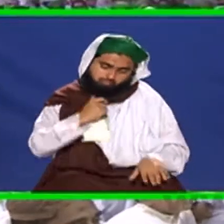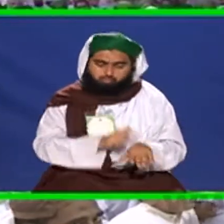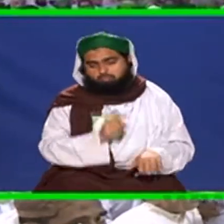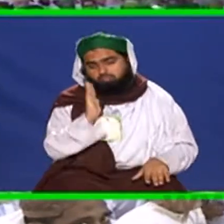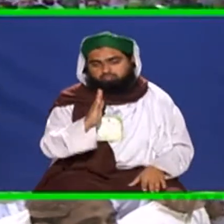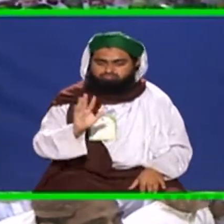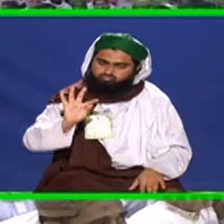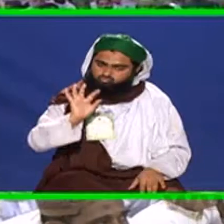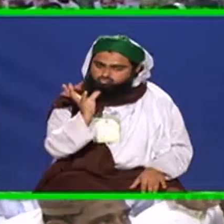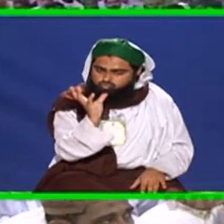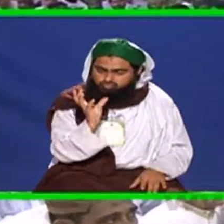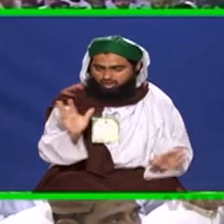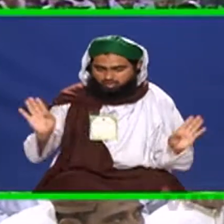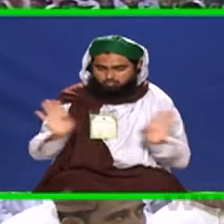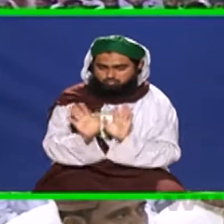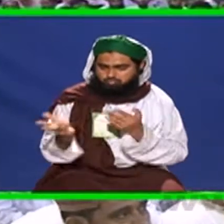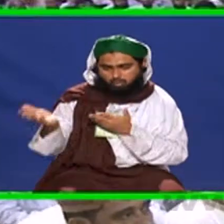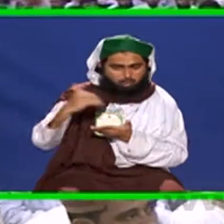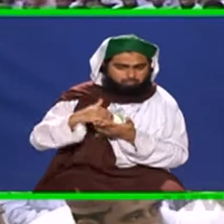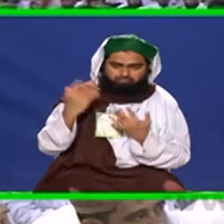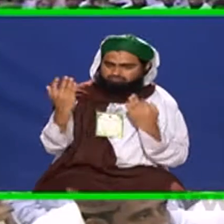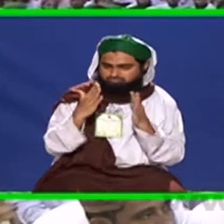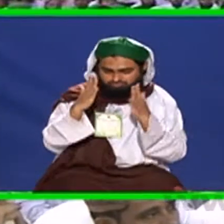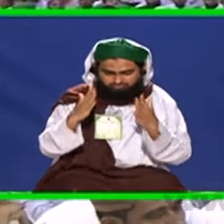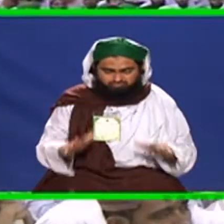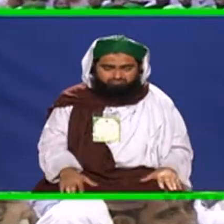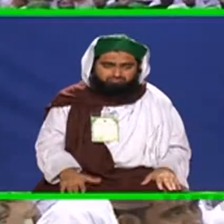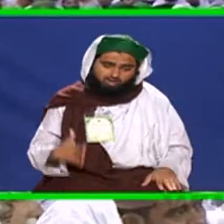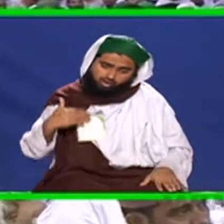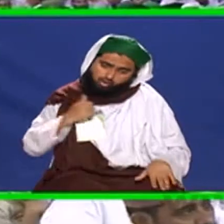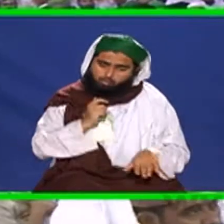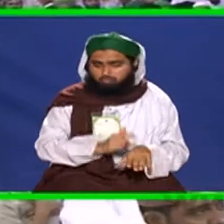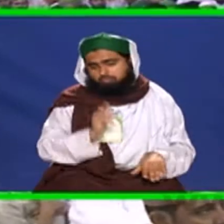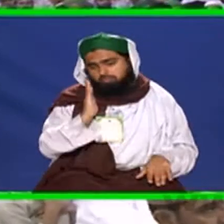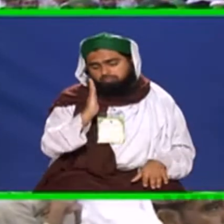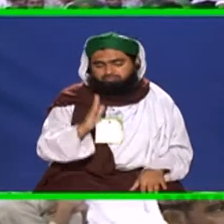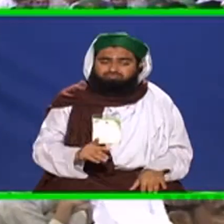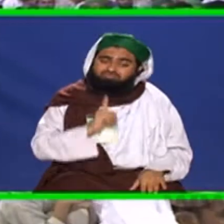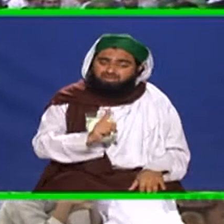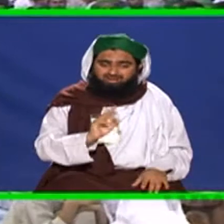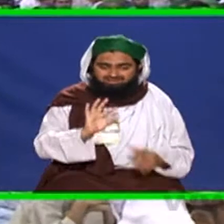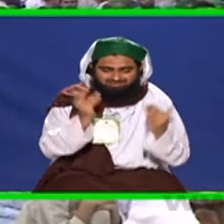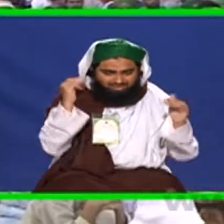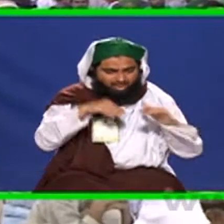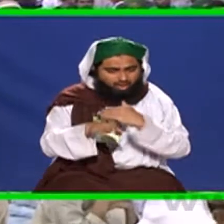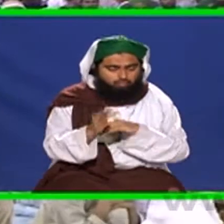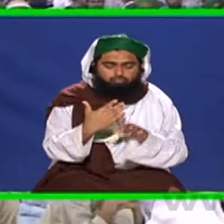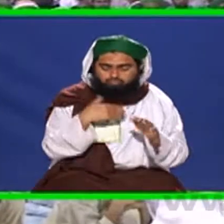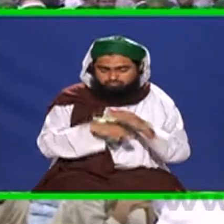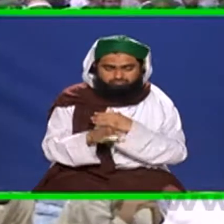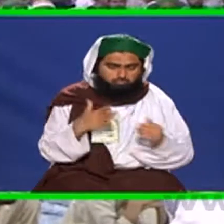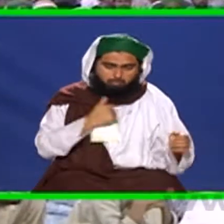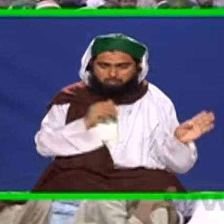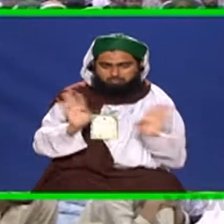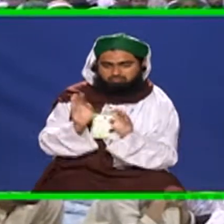کوئی پناہ گاہ ایسی نہیں جو ہمیں موت سے بچا لے. ہوتی تو سب سے پہلے شاید نیما چھپ جاتا،